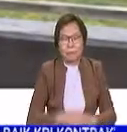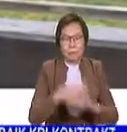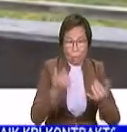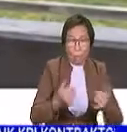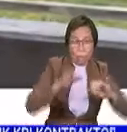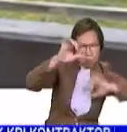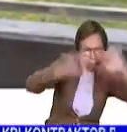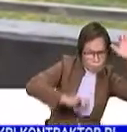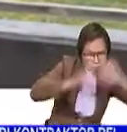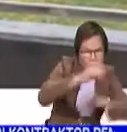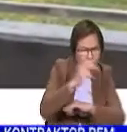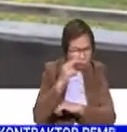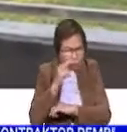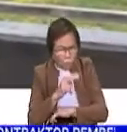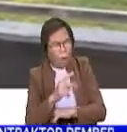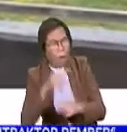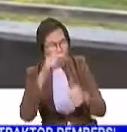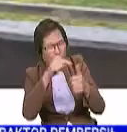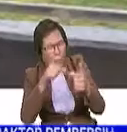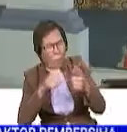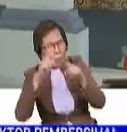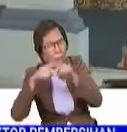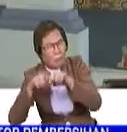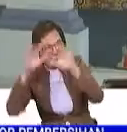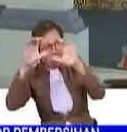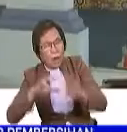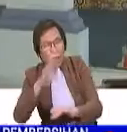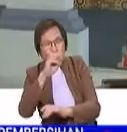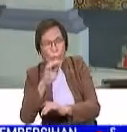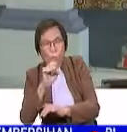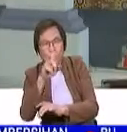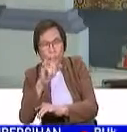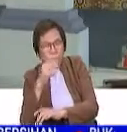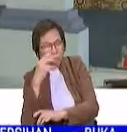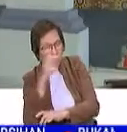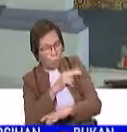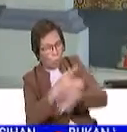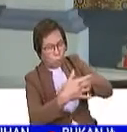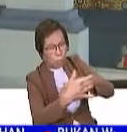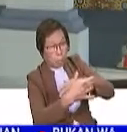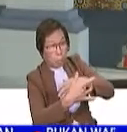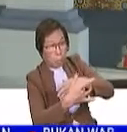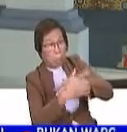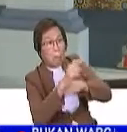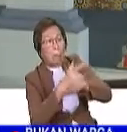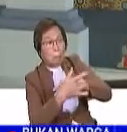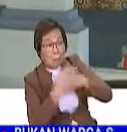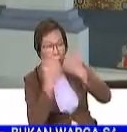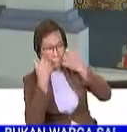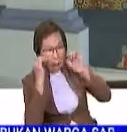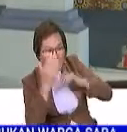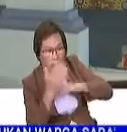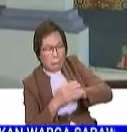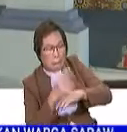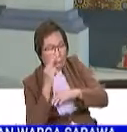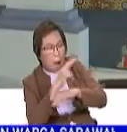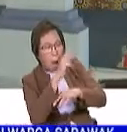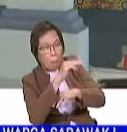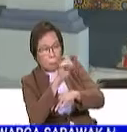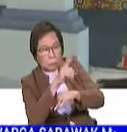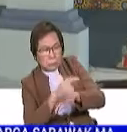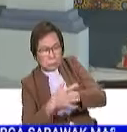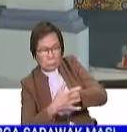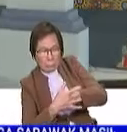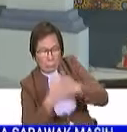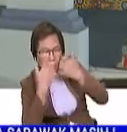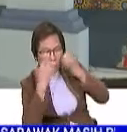dinilai dan dilihat. Jadi ada beberapa kaedah. Jadi mesti sentiasa melihat teknologi-teknologi apa ni terkini yang boleh diaplikasikan